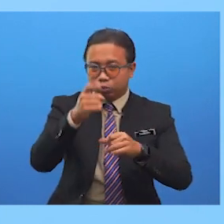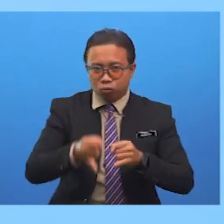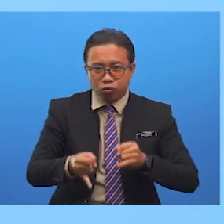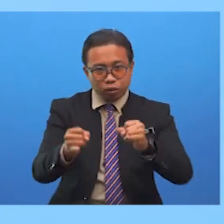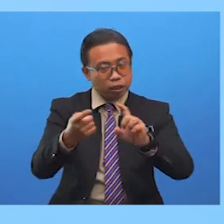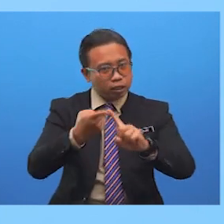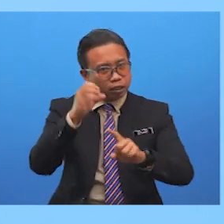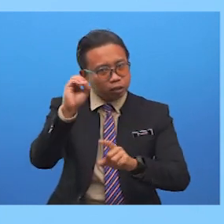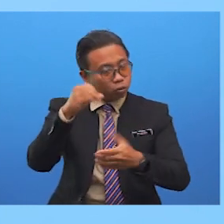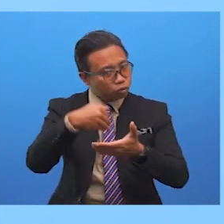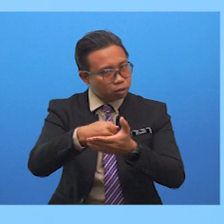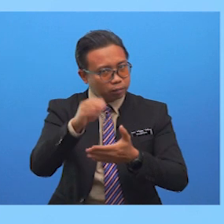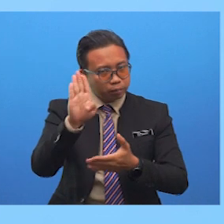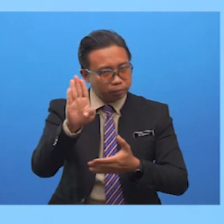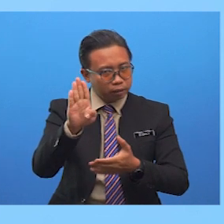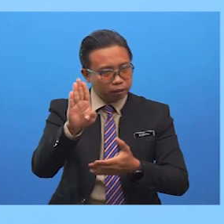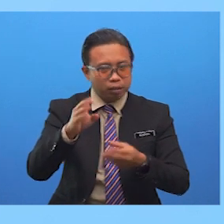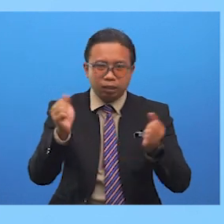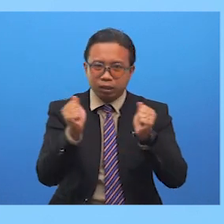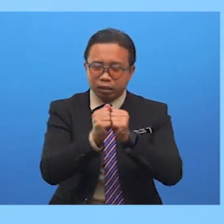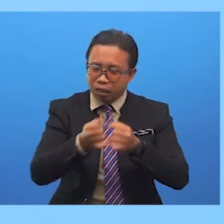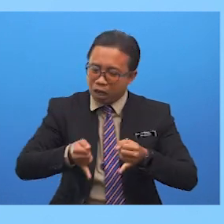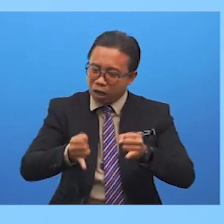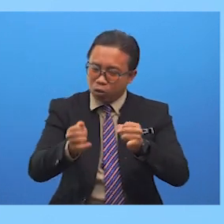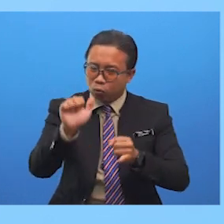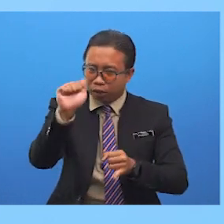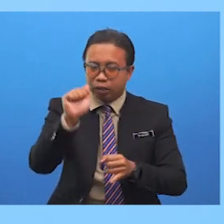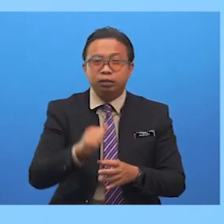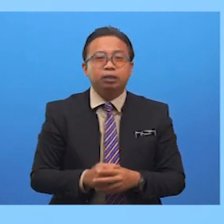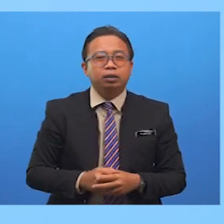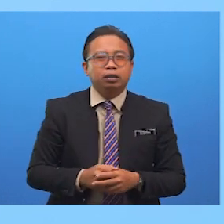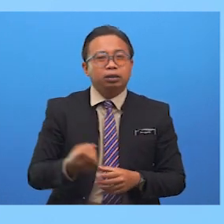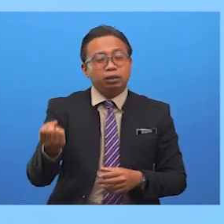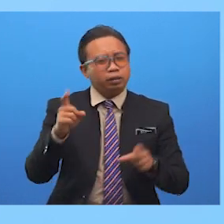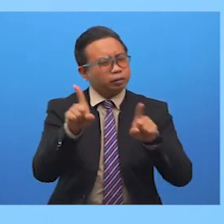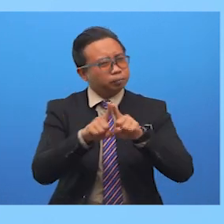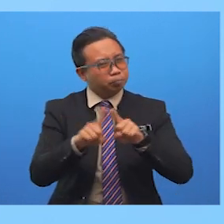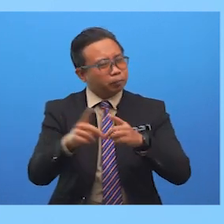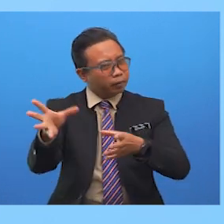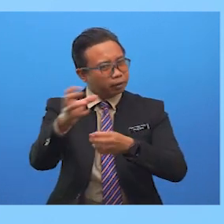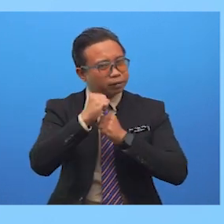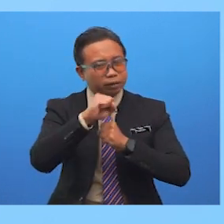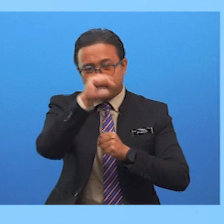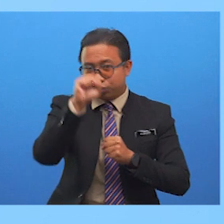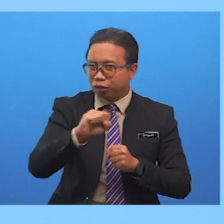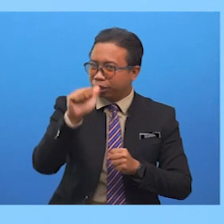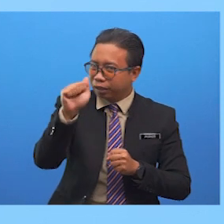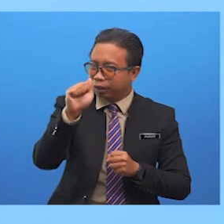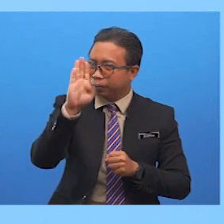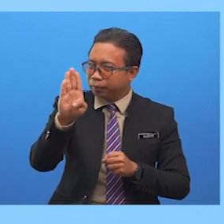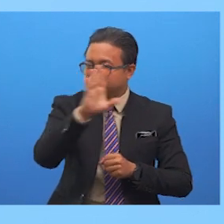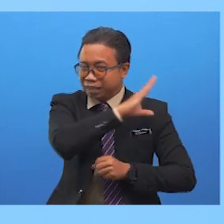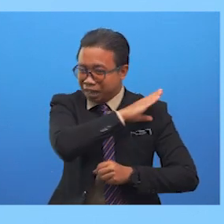Dario kebih dengan melalui pesawat sama kita selesaikan soal ane